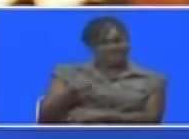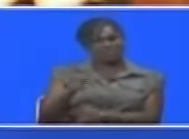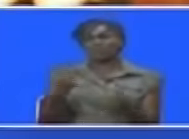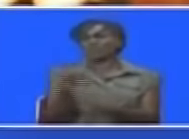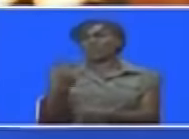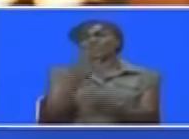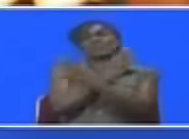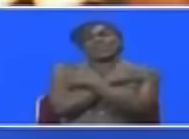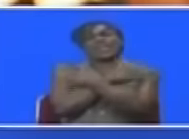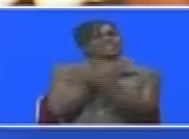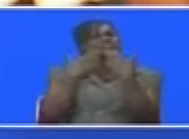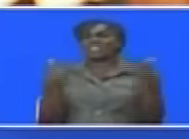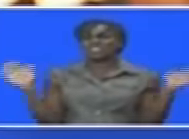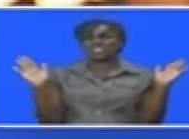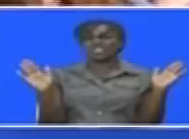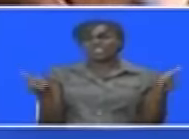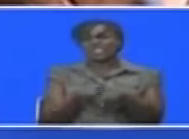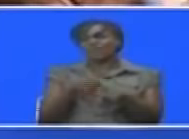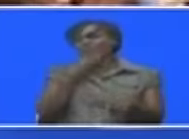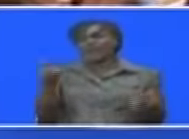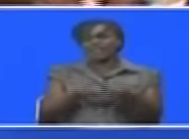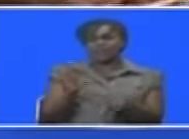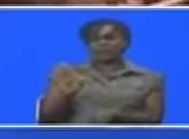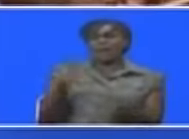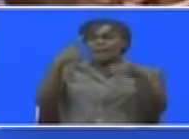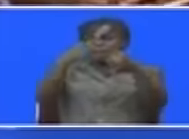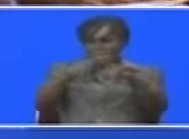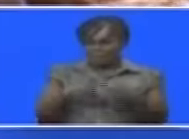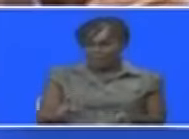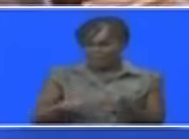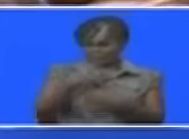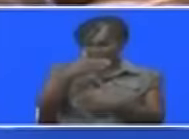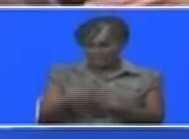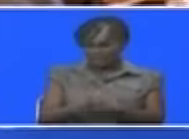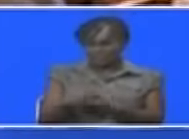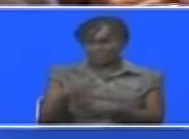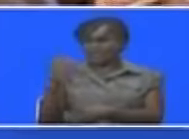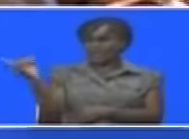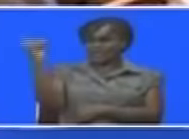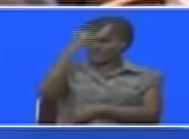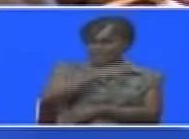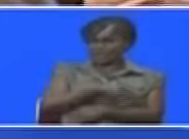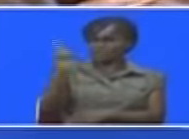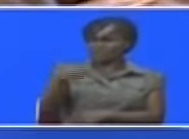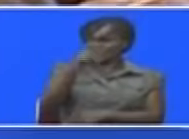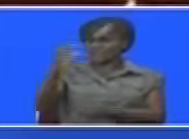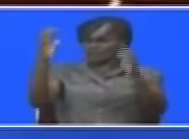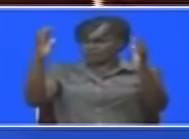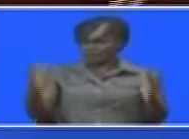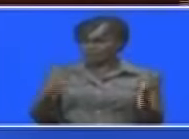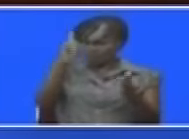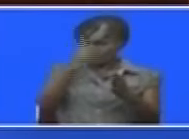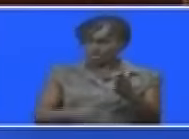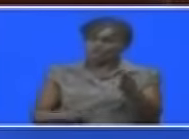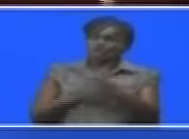mgeni yako, rafiki yako, hata ndugu yako. Lakini baada ya kupewa mchana, kosa kuu utakalotenda ni